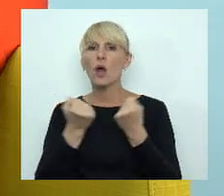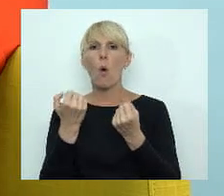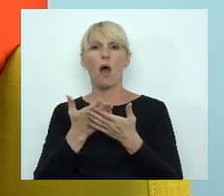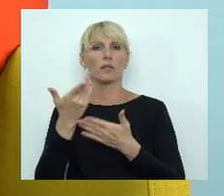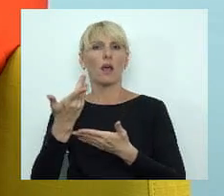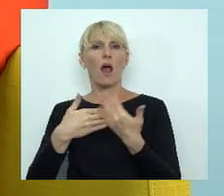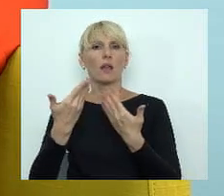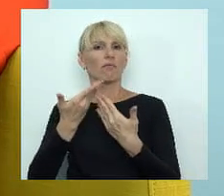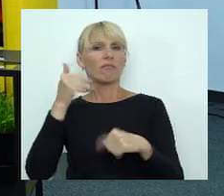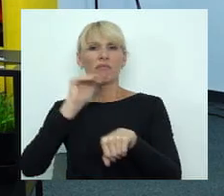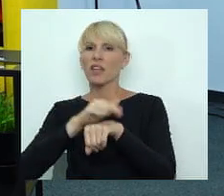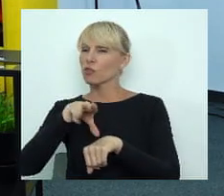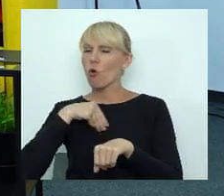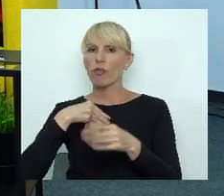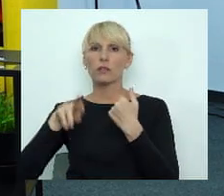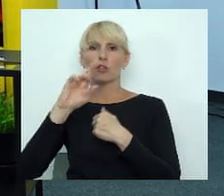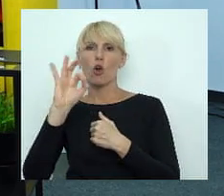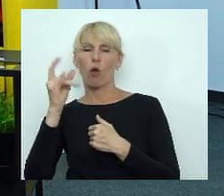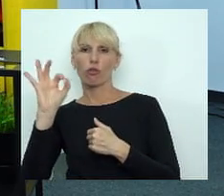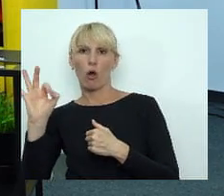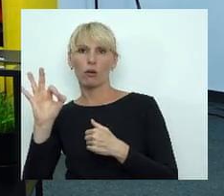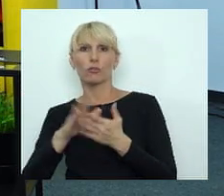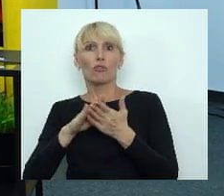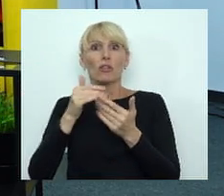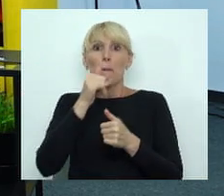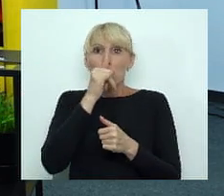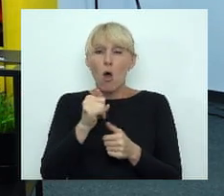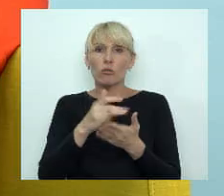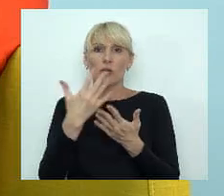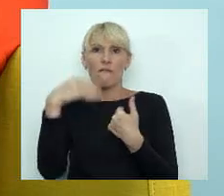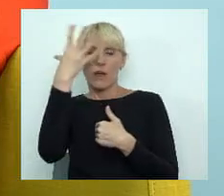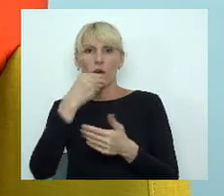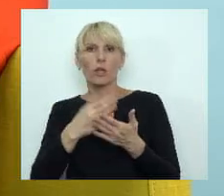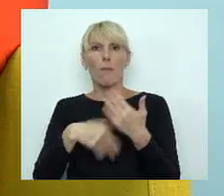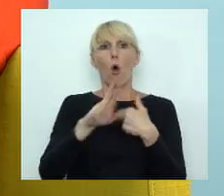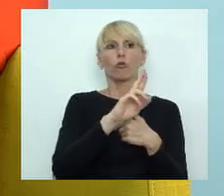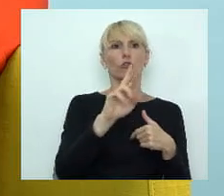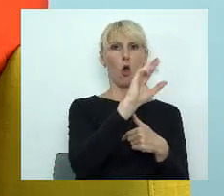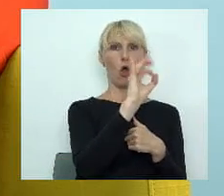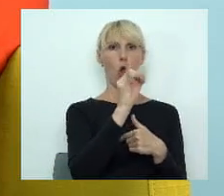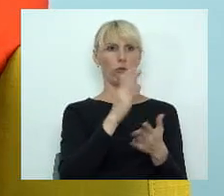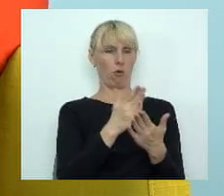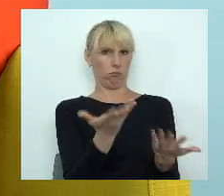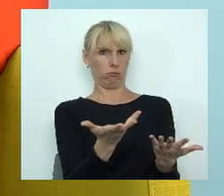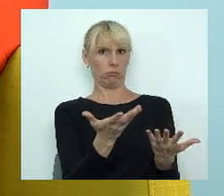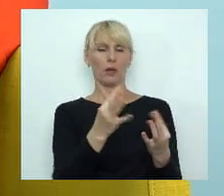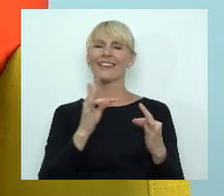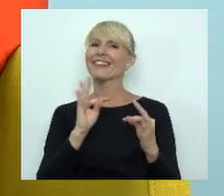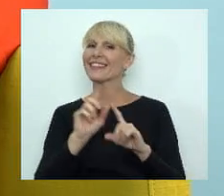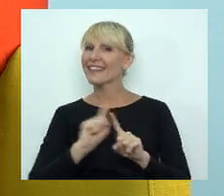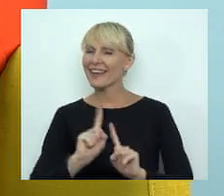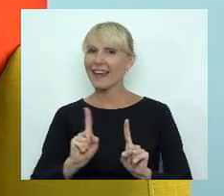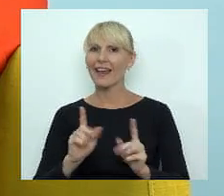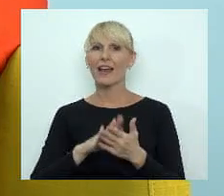w tej sprawie i myślę, że to dla nas jest jasne. To nie może wyglądać w ten sposób, że my się powołujemy na RODO po to, żeby nie ujawniać pewnych